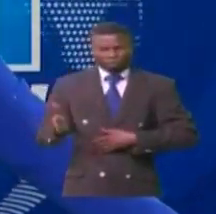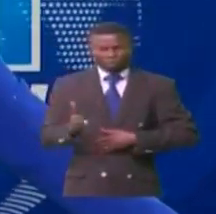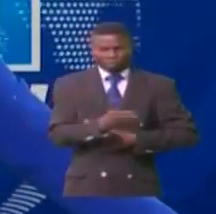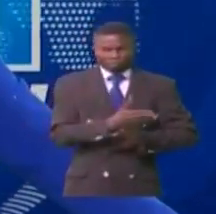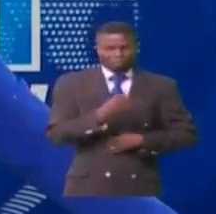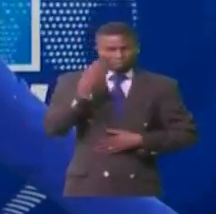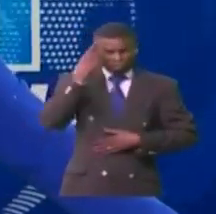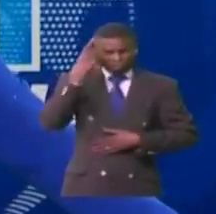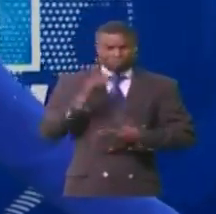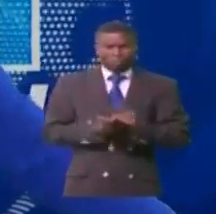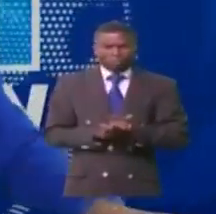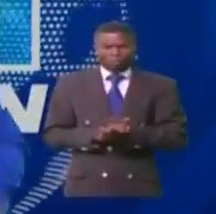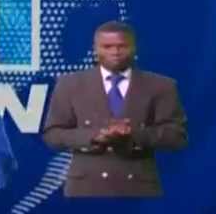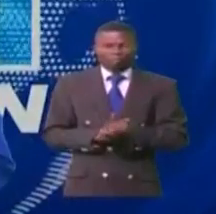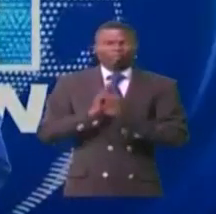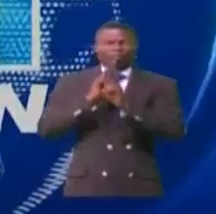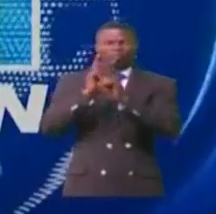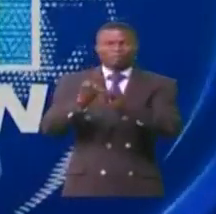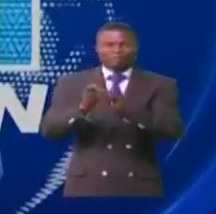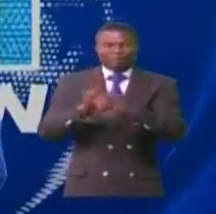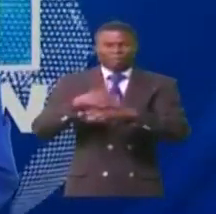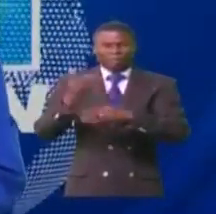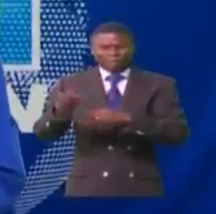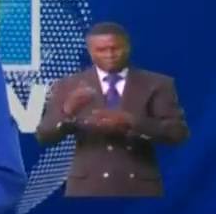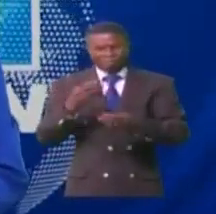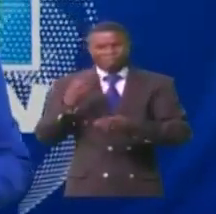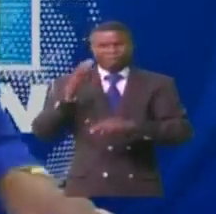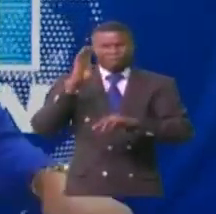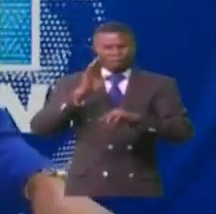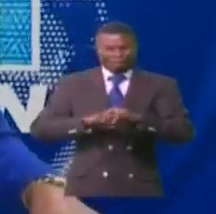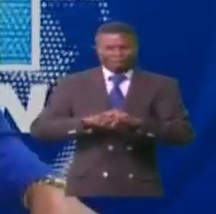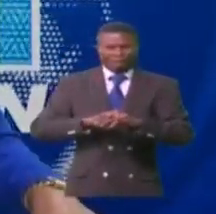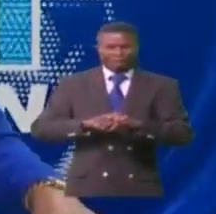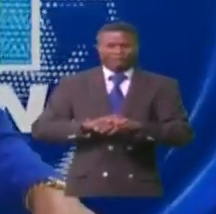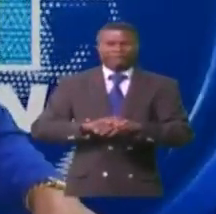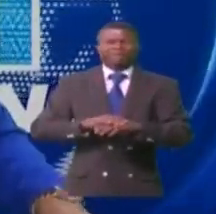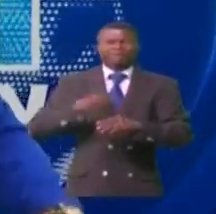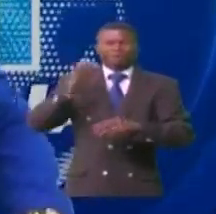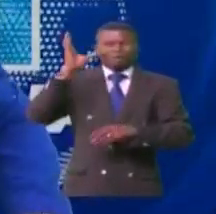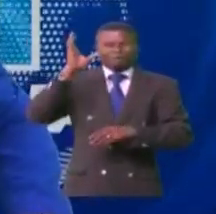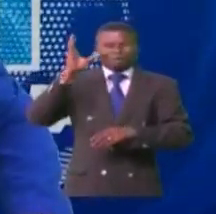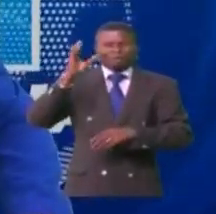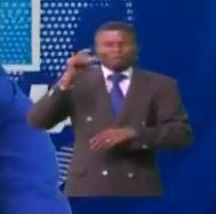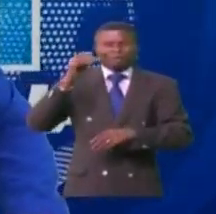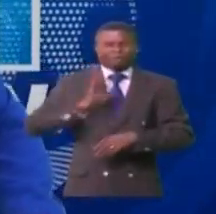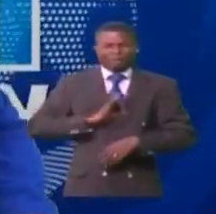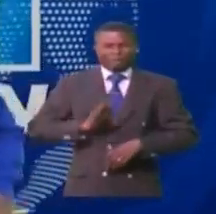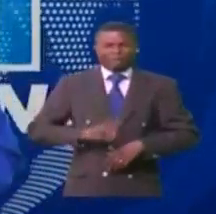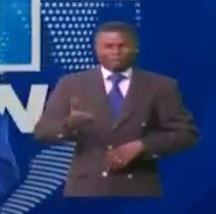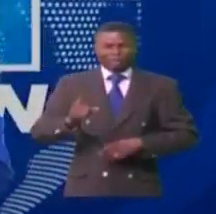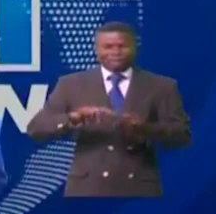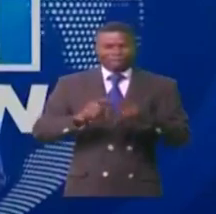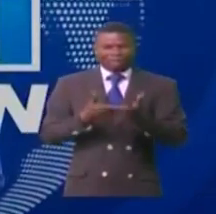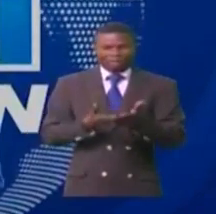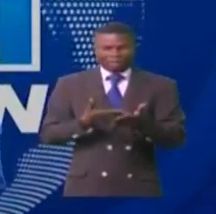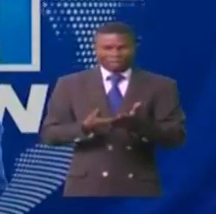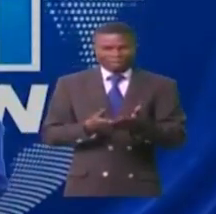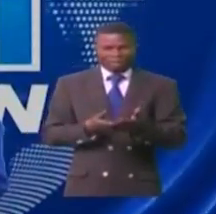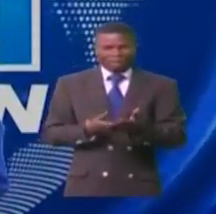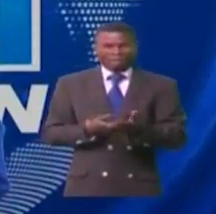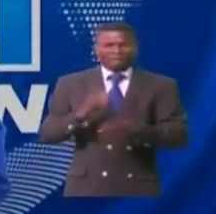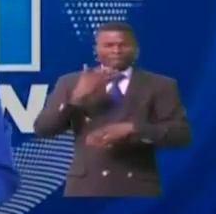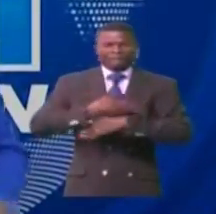Compris que ce sont des réactions après la pause par le chef de l'État et son homologue zambien de